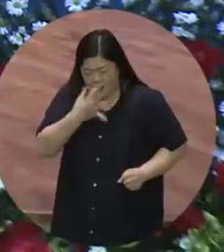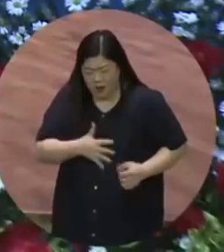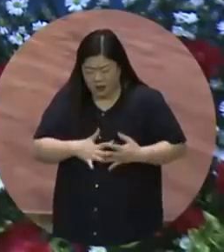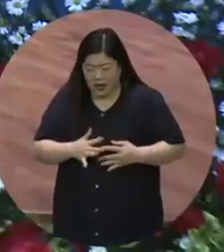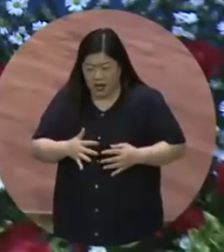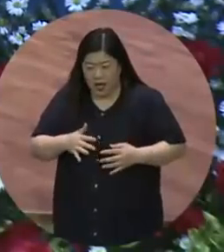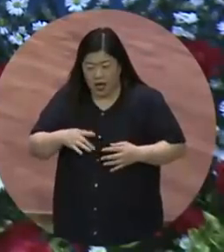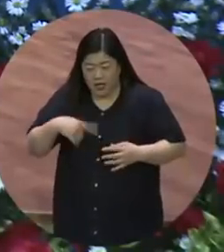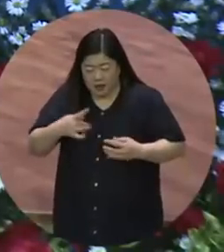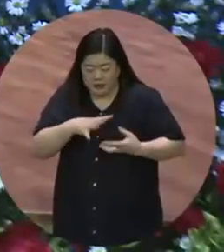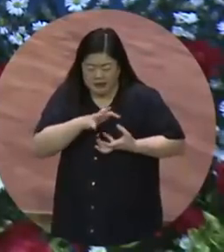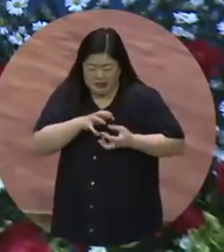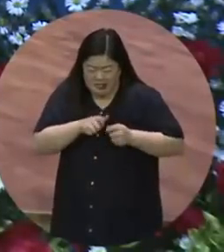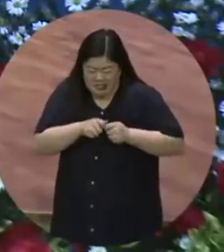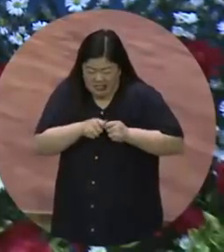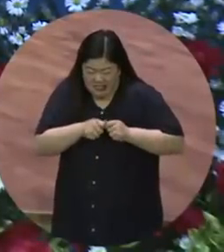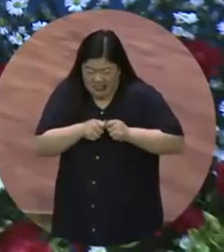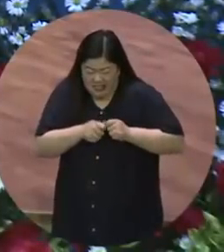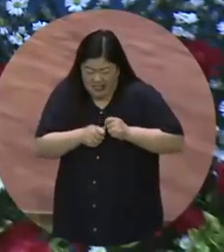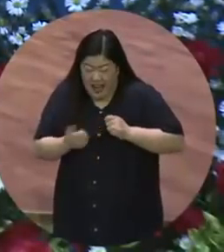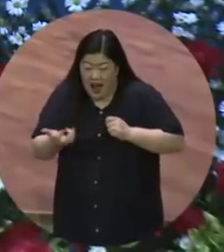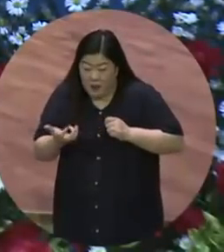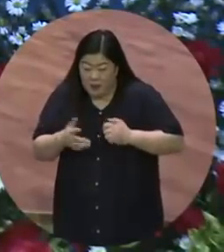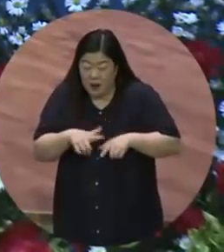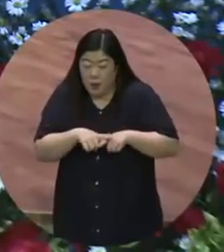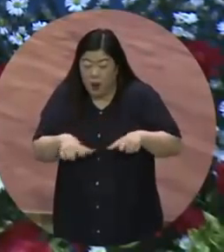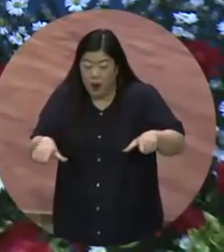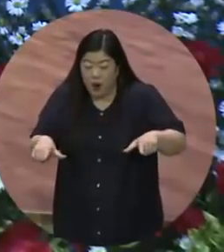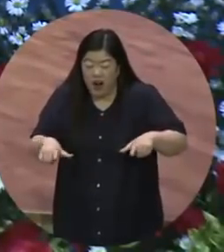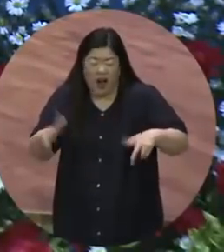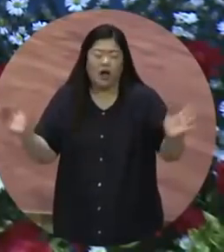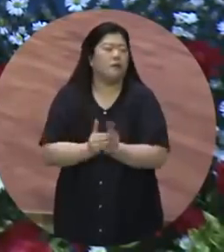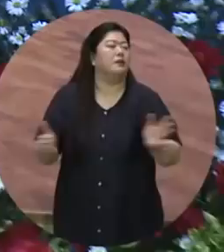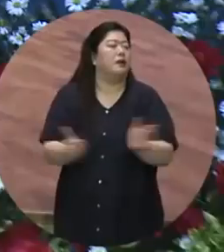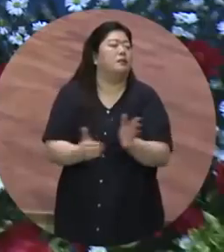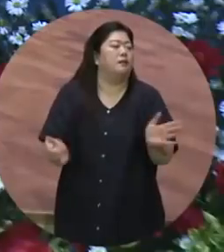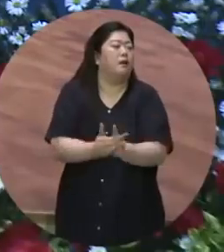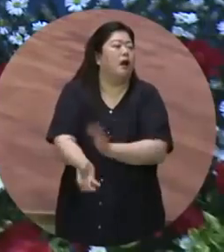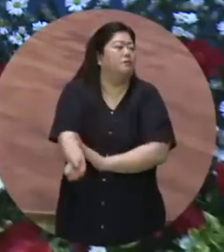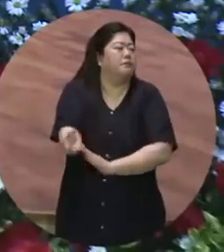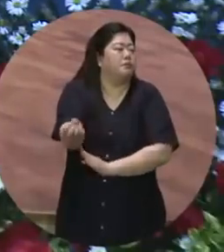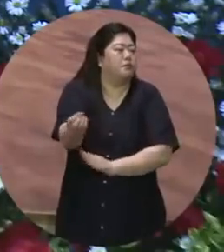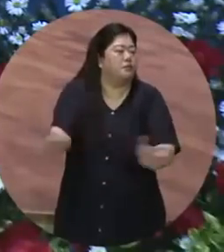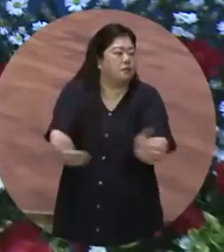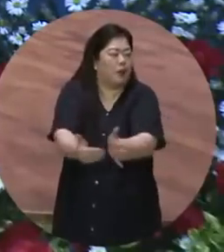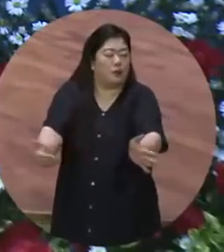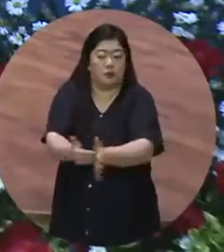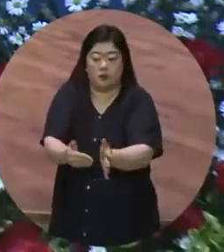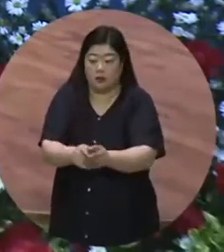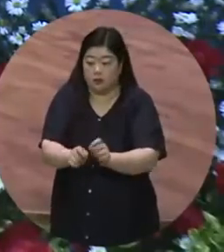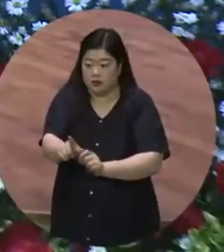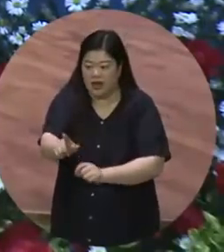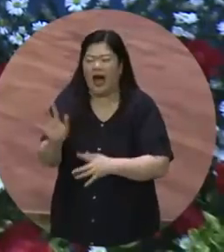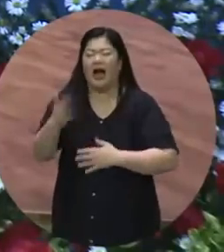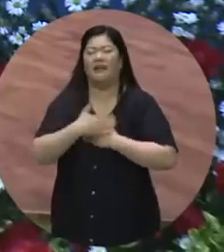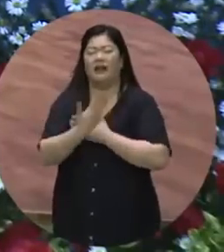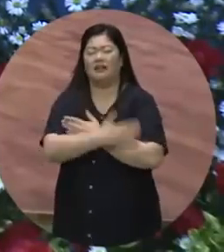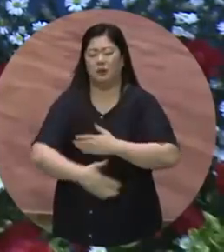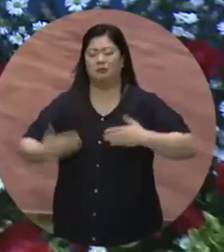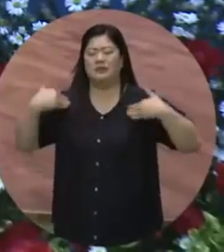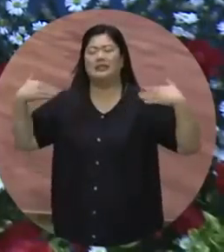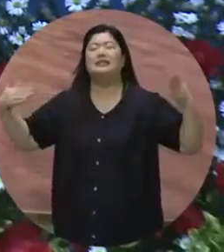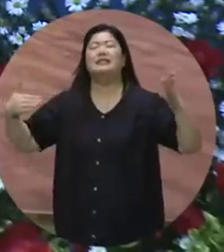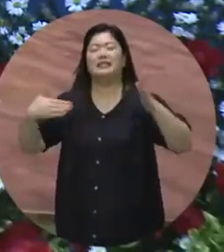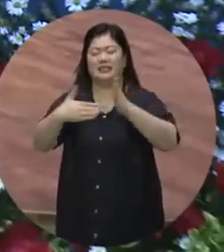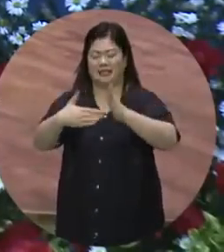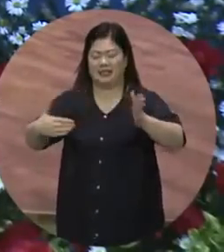자 이럴 때 어때요? 다 그만둡니다. 힘들어서. 아 내 체력이 여기까지구나. 다